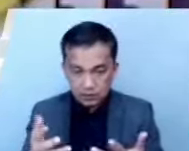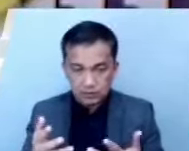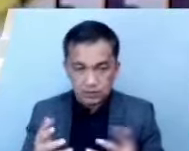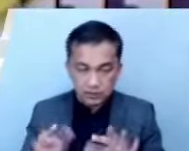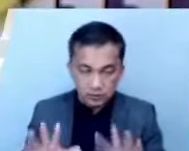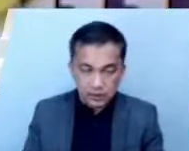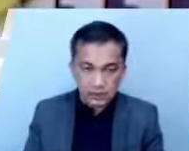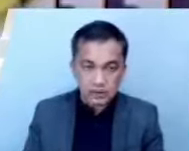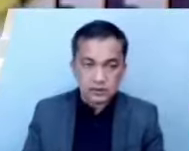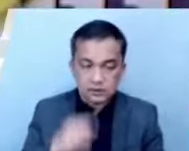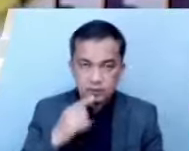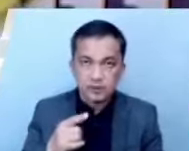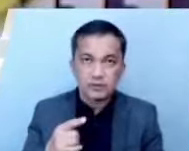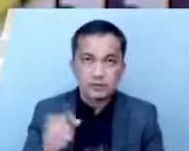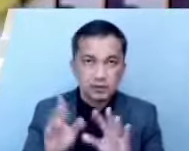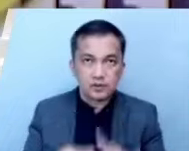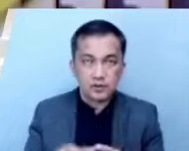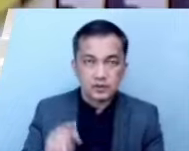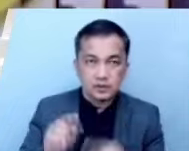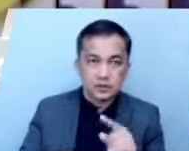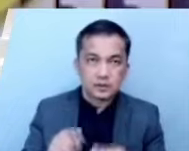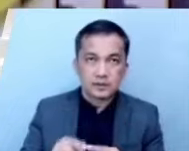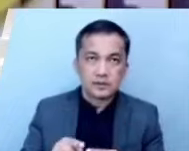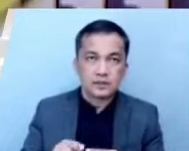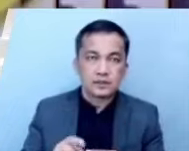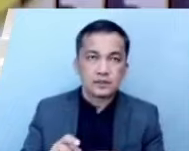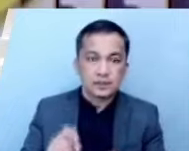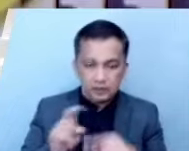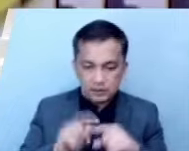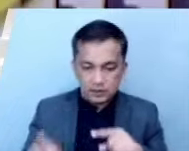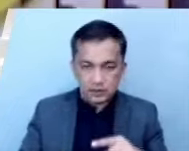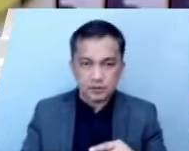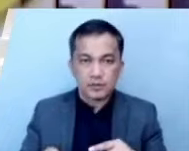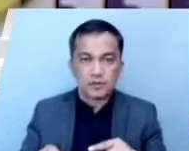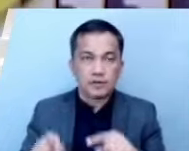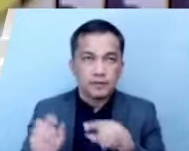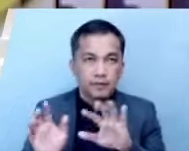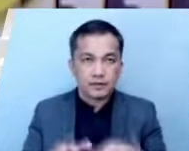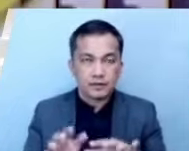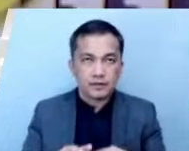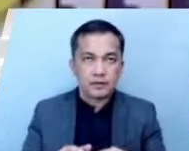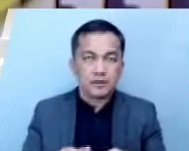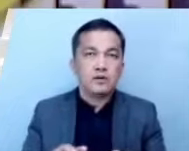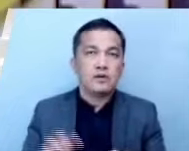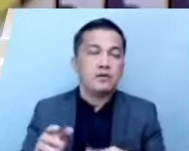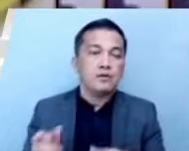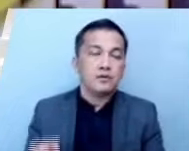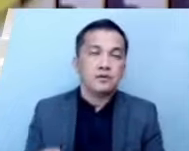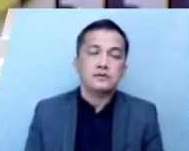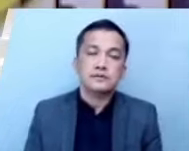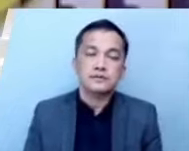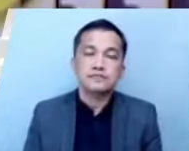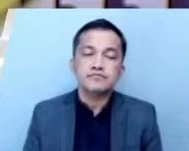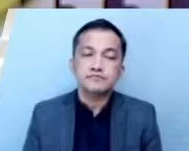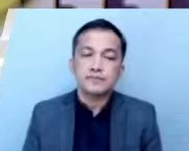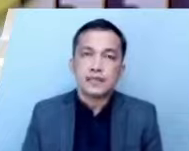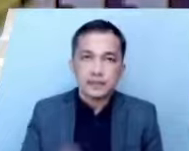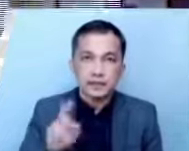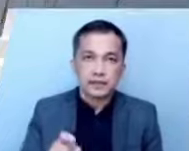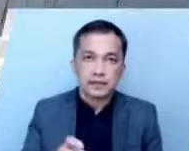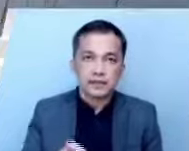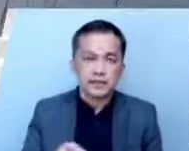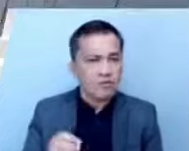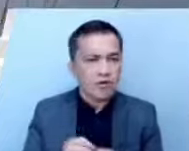mas extreme yung thunderstorm, saka mas malakas yung pag-ulan. So, dapat iba yung pag-iingat pa